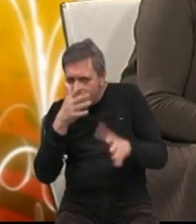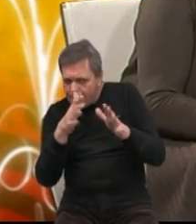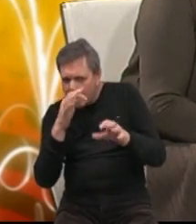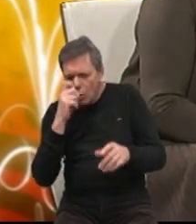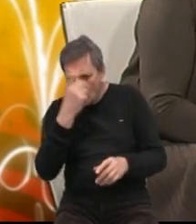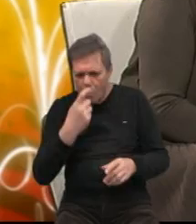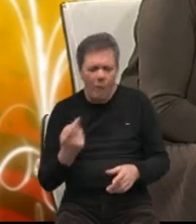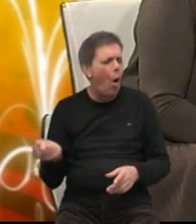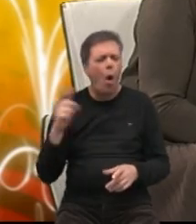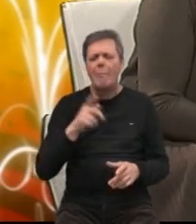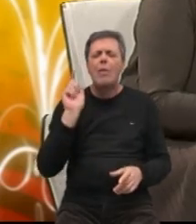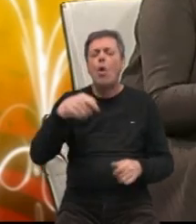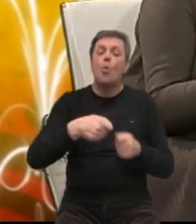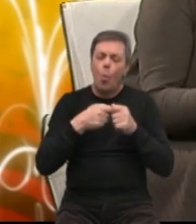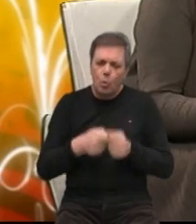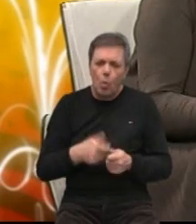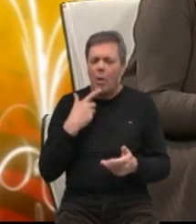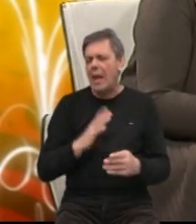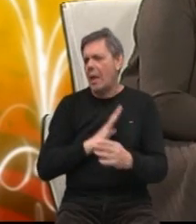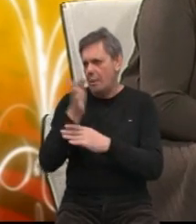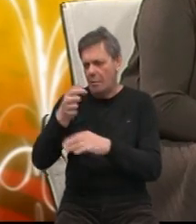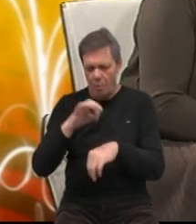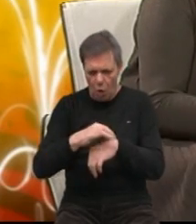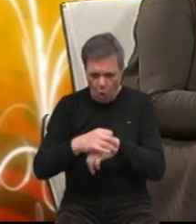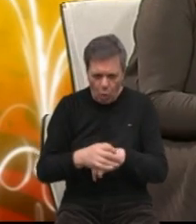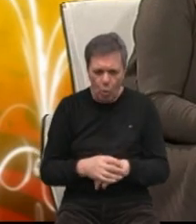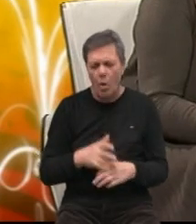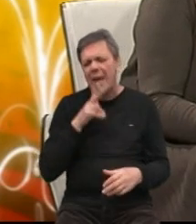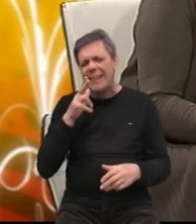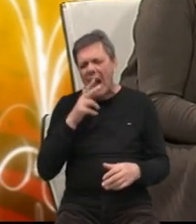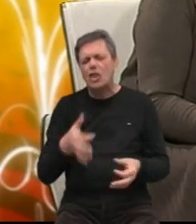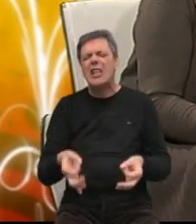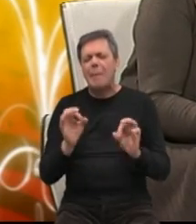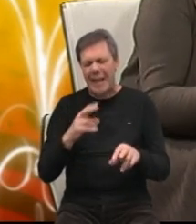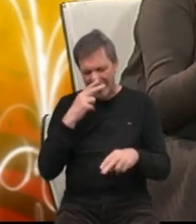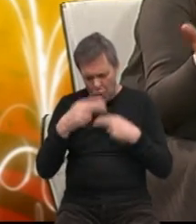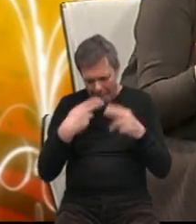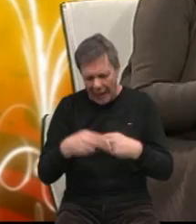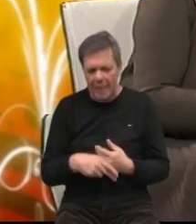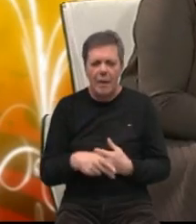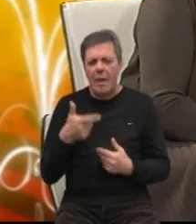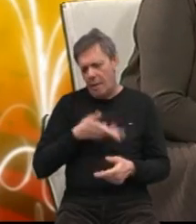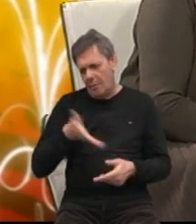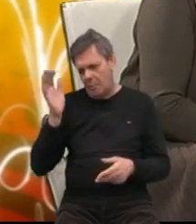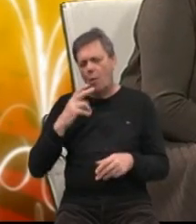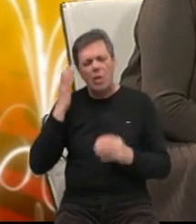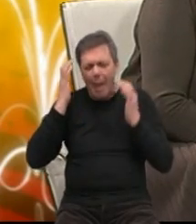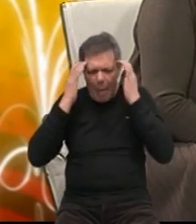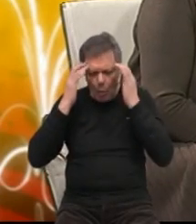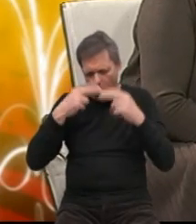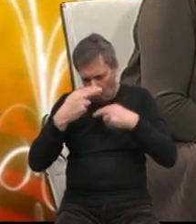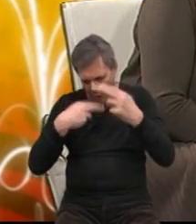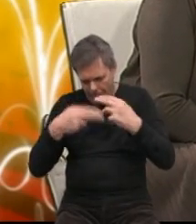bolesti ili doći kod nas u udrugu ili odmah otići liječniku opće prakse, tražiti specijalistički pregled i otići kod neurologa po